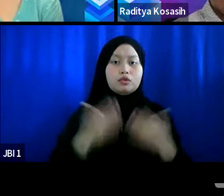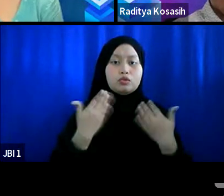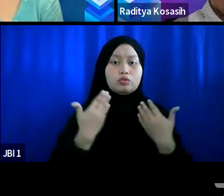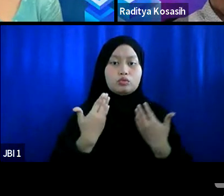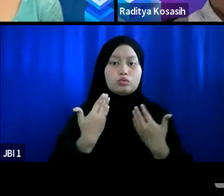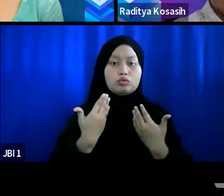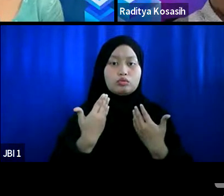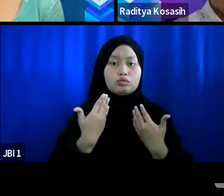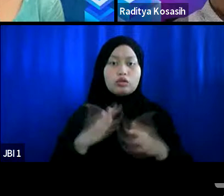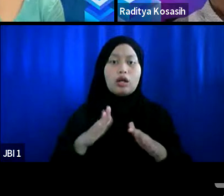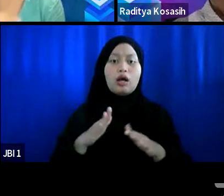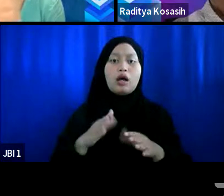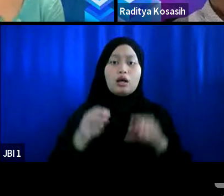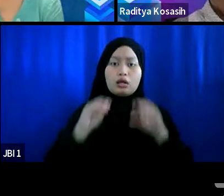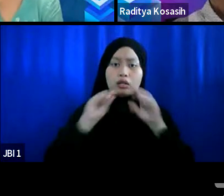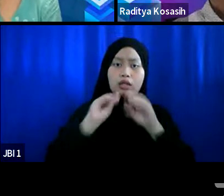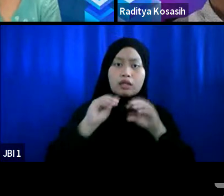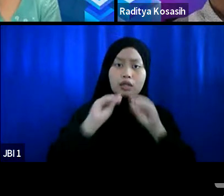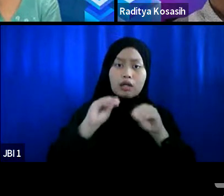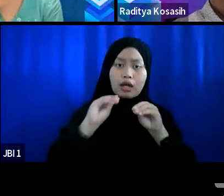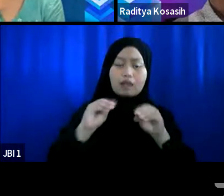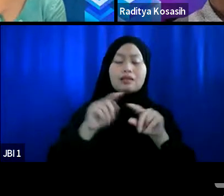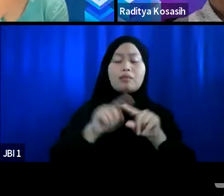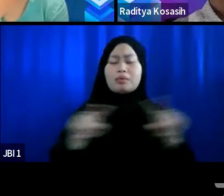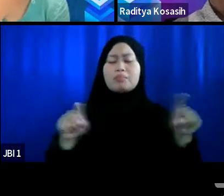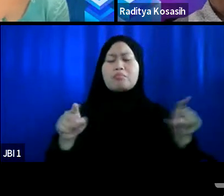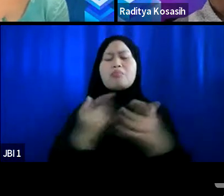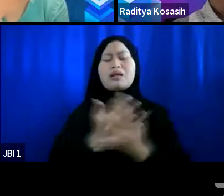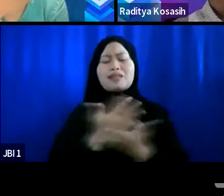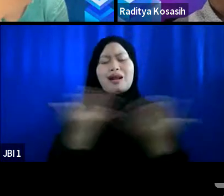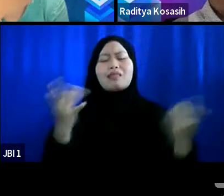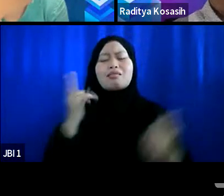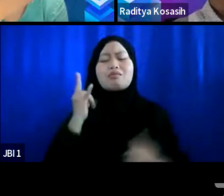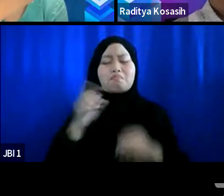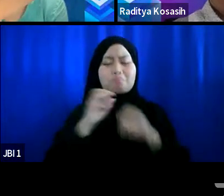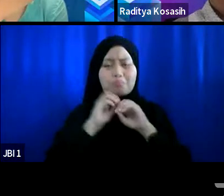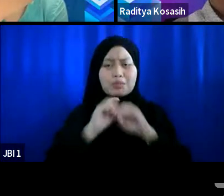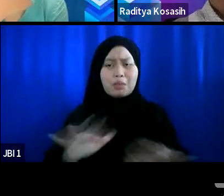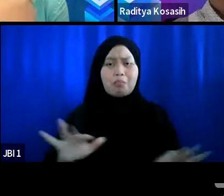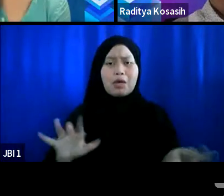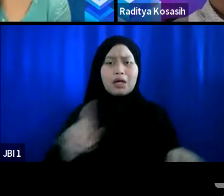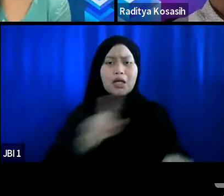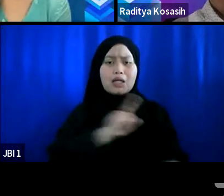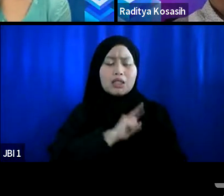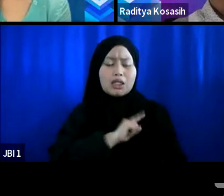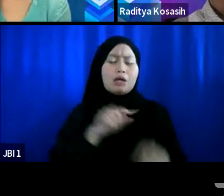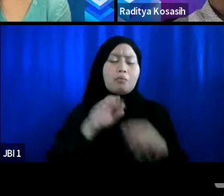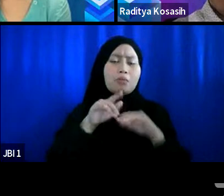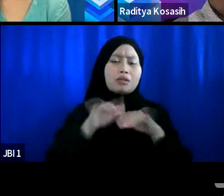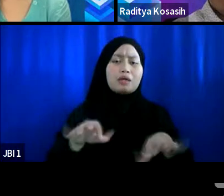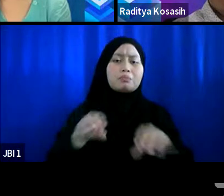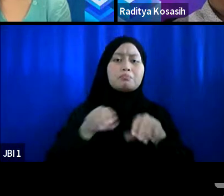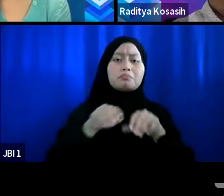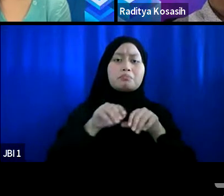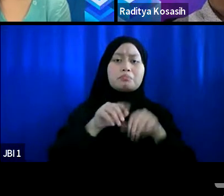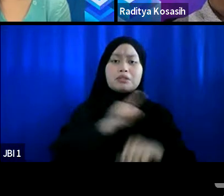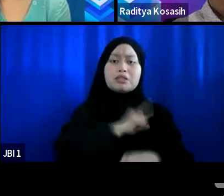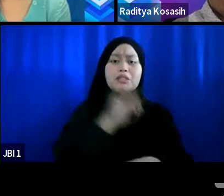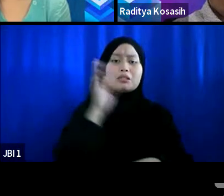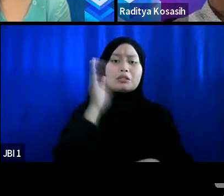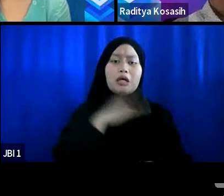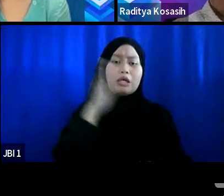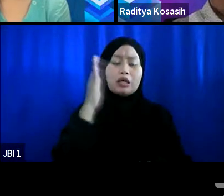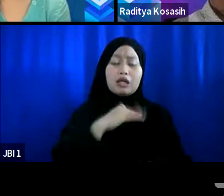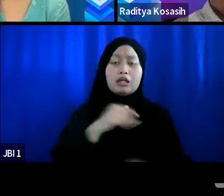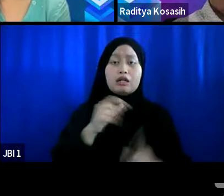rakyat hebat masyarakat juga menyebarkan dengan leluasa sembarangan gitu Nah itu sembrono data-data